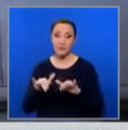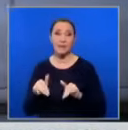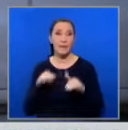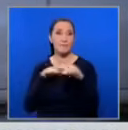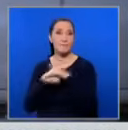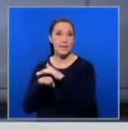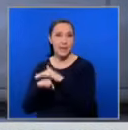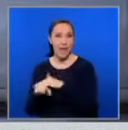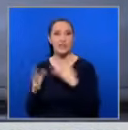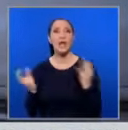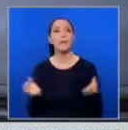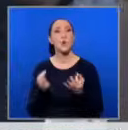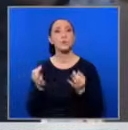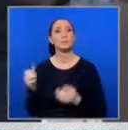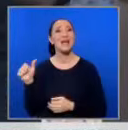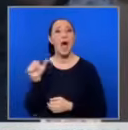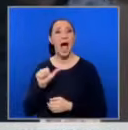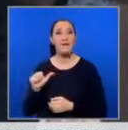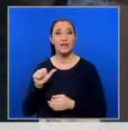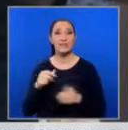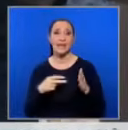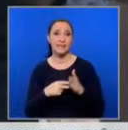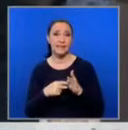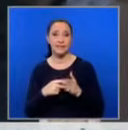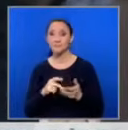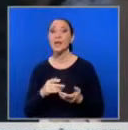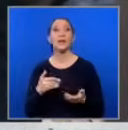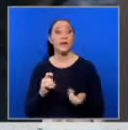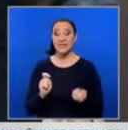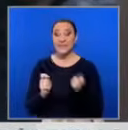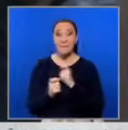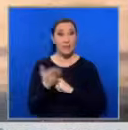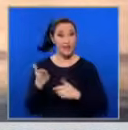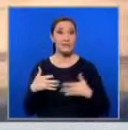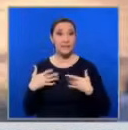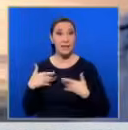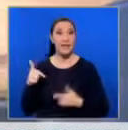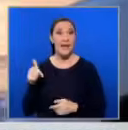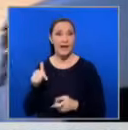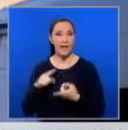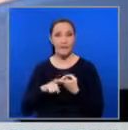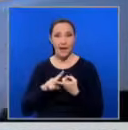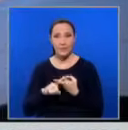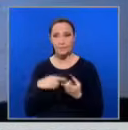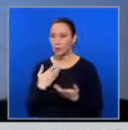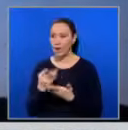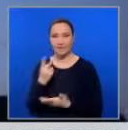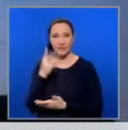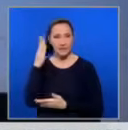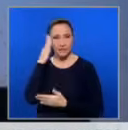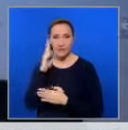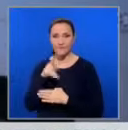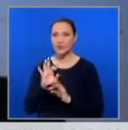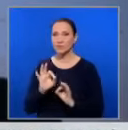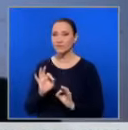мигранти, по-специално афганистанци и сирийци. Замяна на тези искания Герхард Карнер предлага двете държави да влязат в